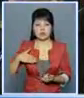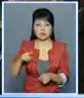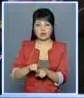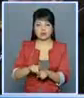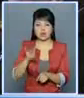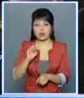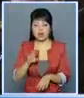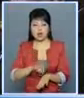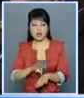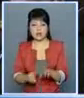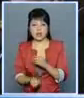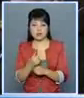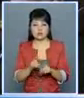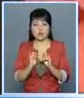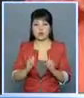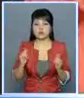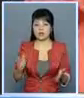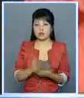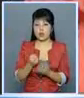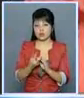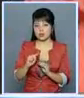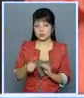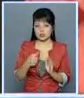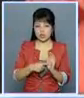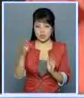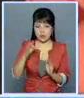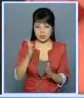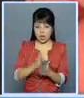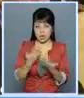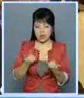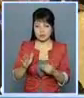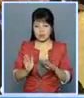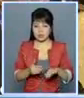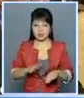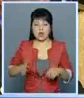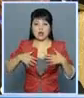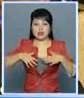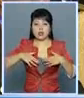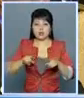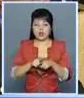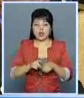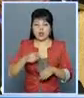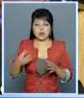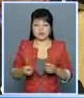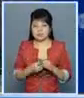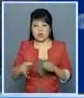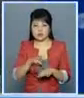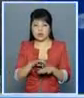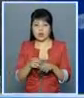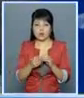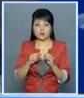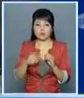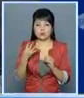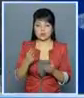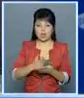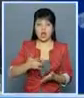ұшыраған әйелдердің үлес салмағы басым 12,7%. Одан кейінгі орында өкпенің қатерлі 10,4%,